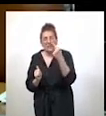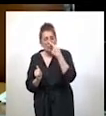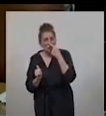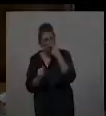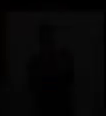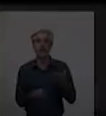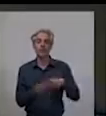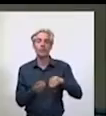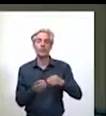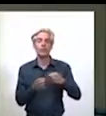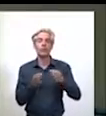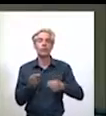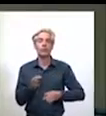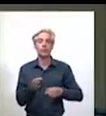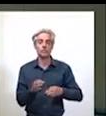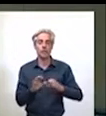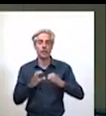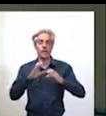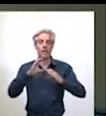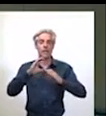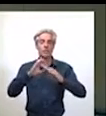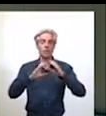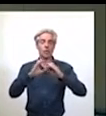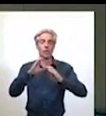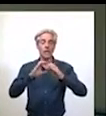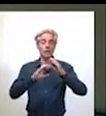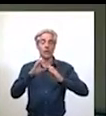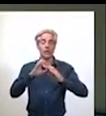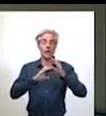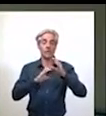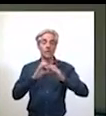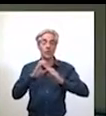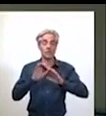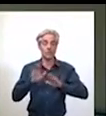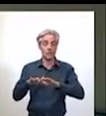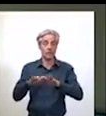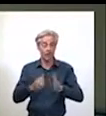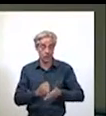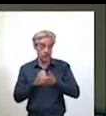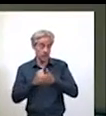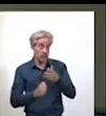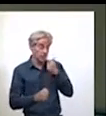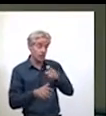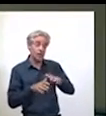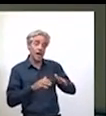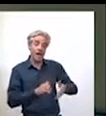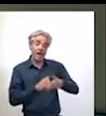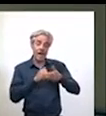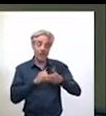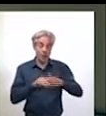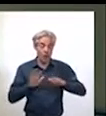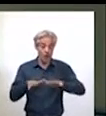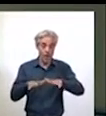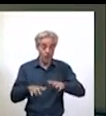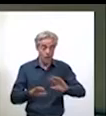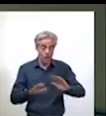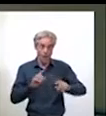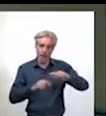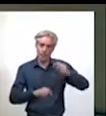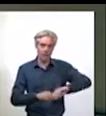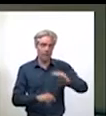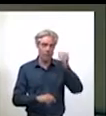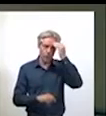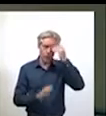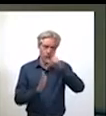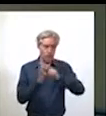reste positif. Soutenir SOS Méditerranée, c'est poser comme principe que le devoir d'assistance en mer est un impératif moral et légal qui doit primer